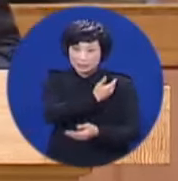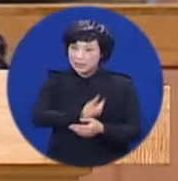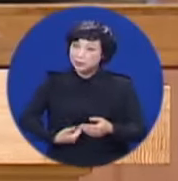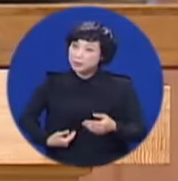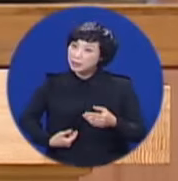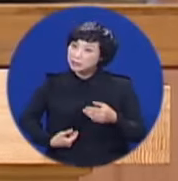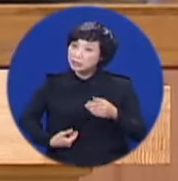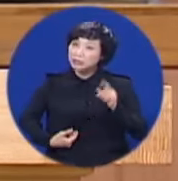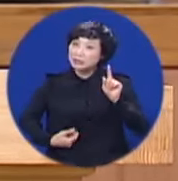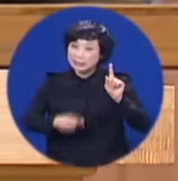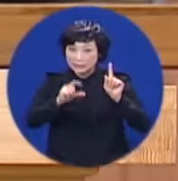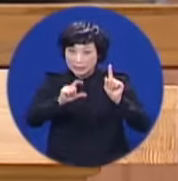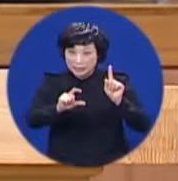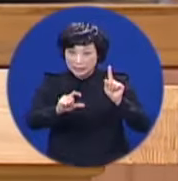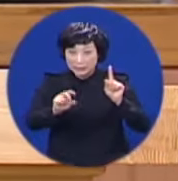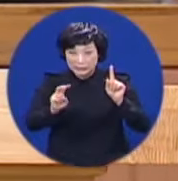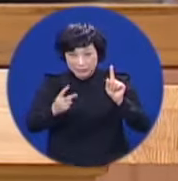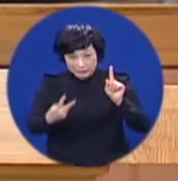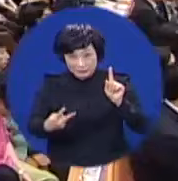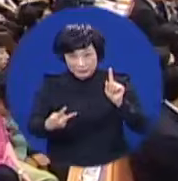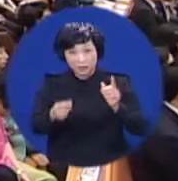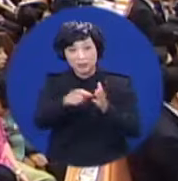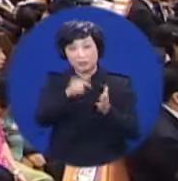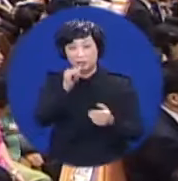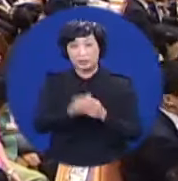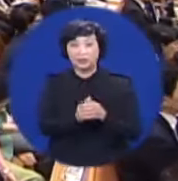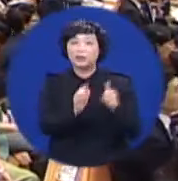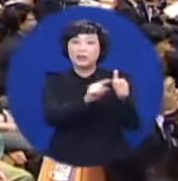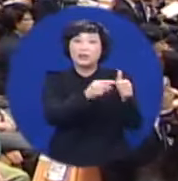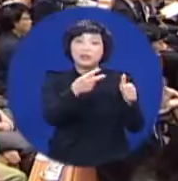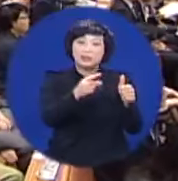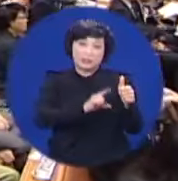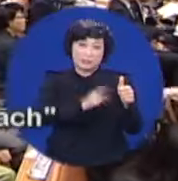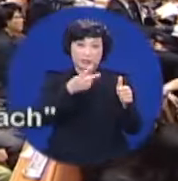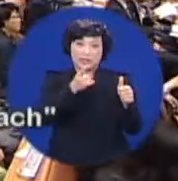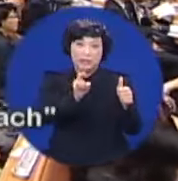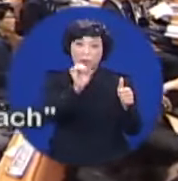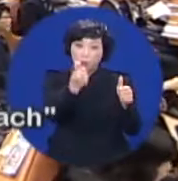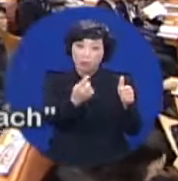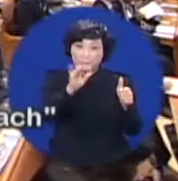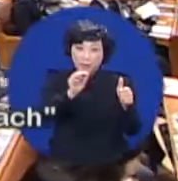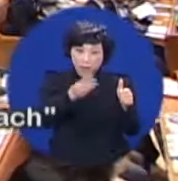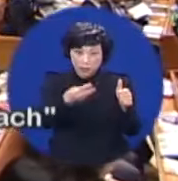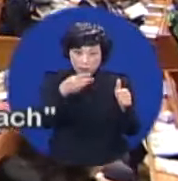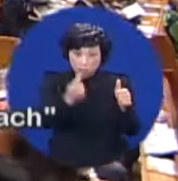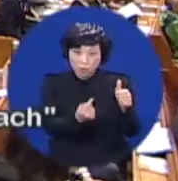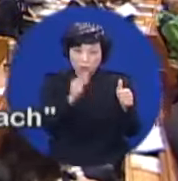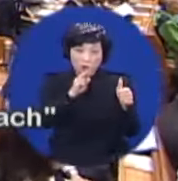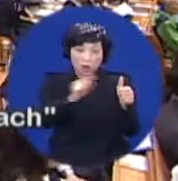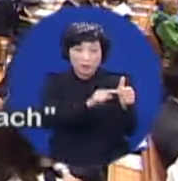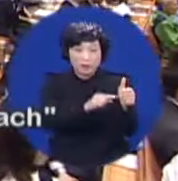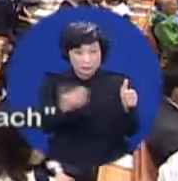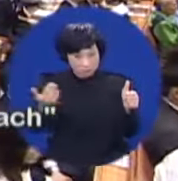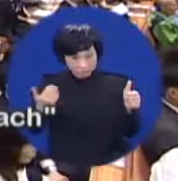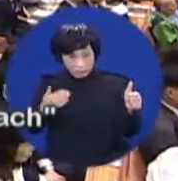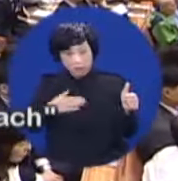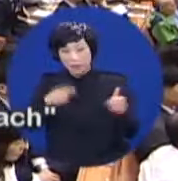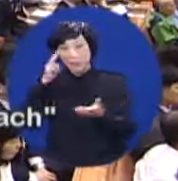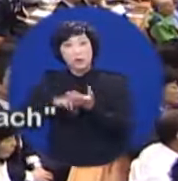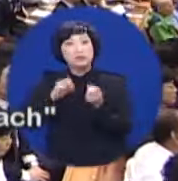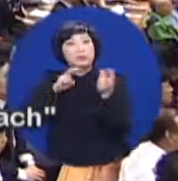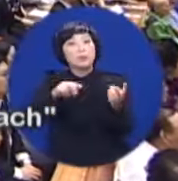사도행전 1장 2절. 데오빌로여, 내가 먼저 쓴 글에는 무릇 예수의 행하시며